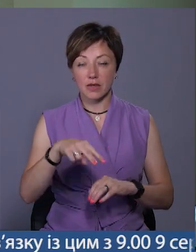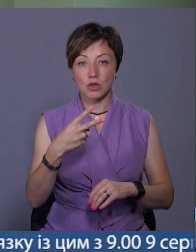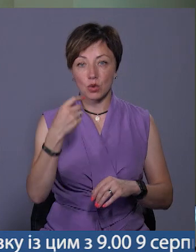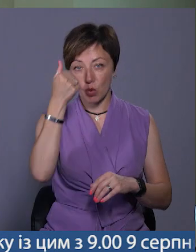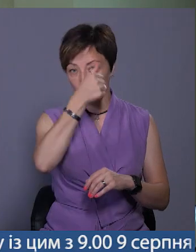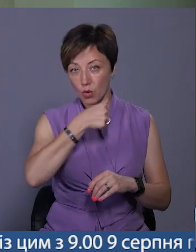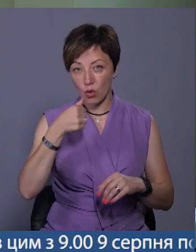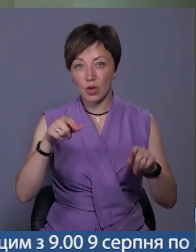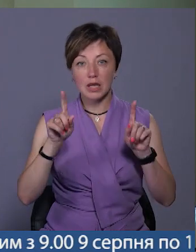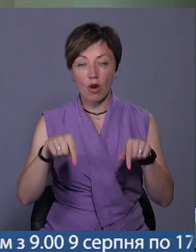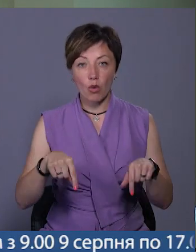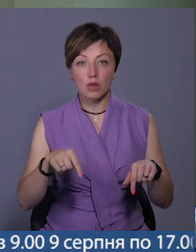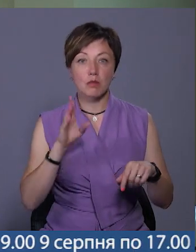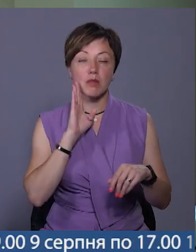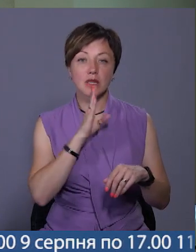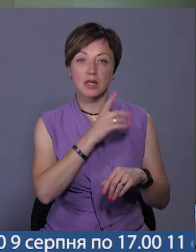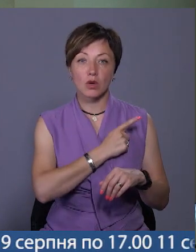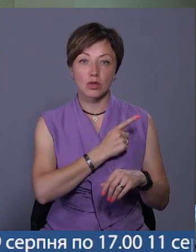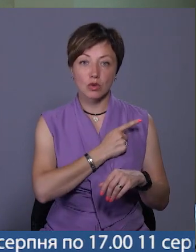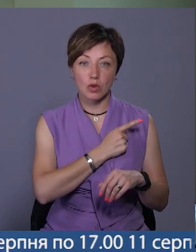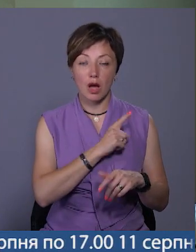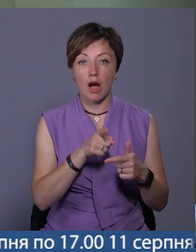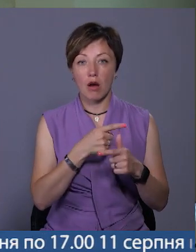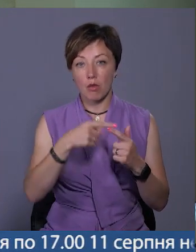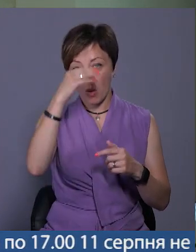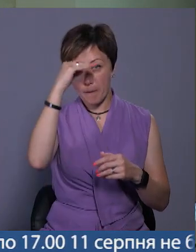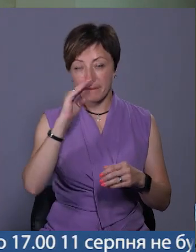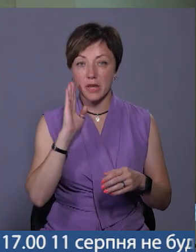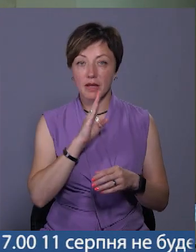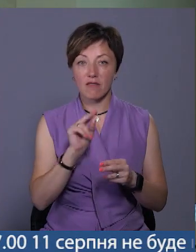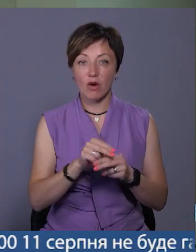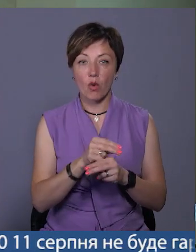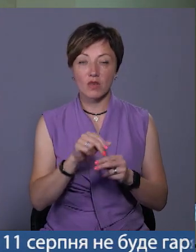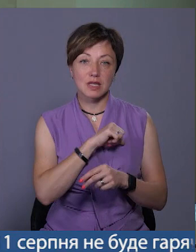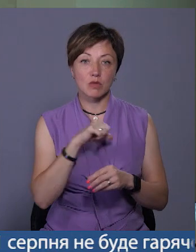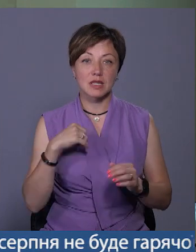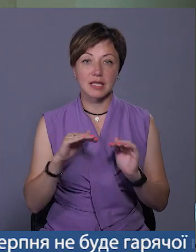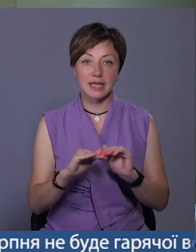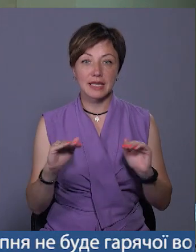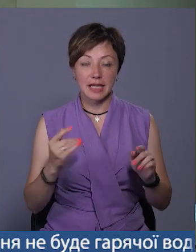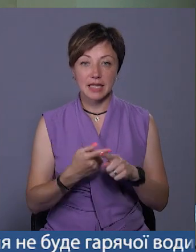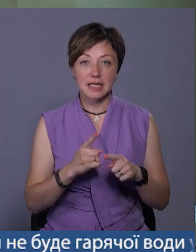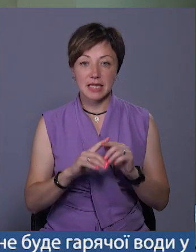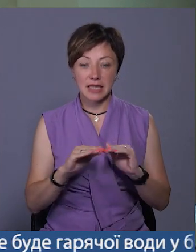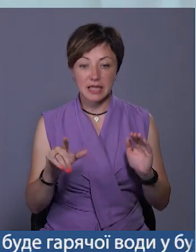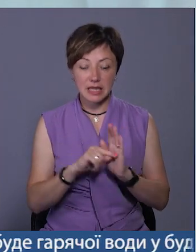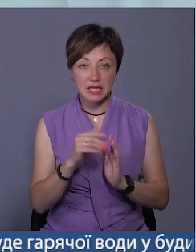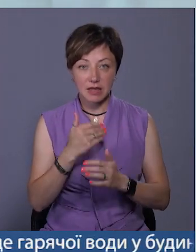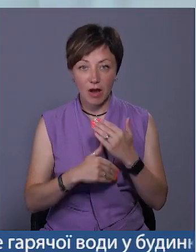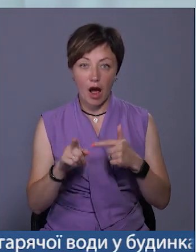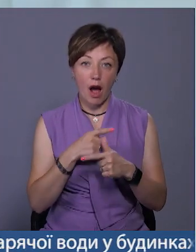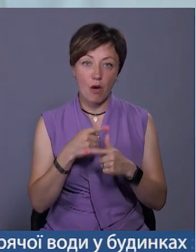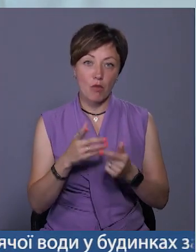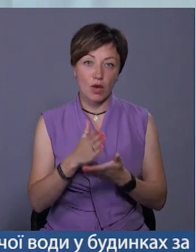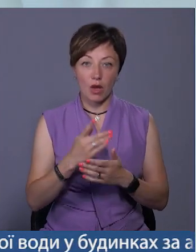року. Також матері-одиночки або батьки, які виховують самостійно дітей, це є діти з інвалідністю, або якщо